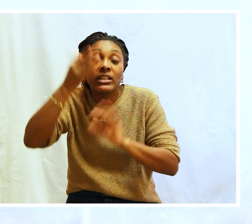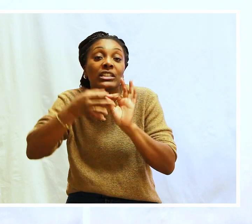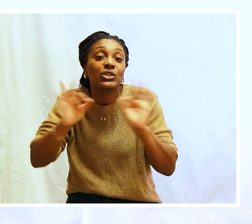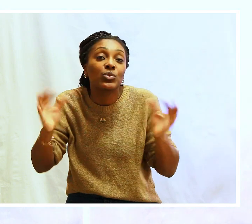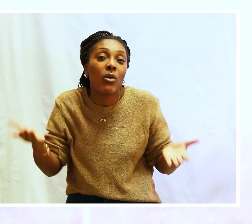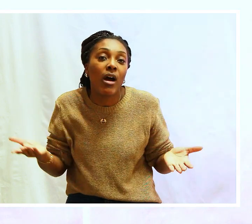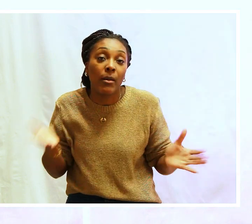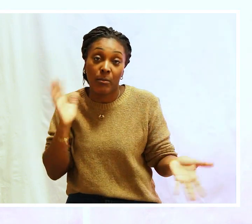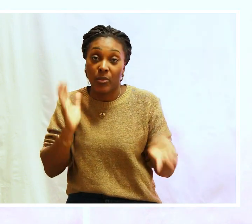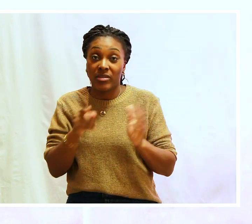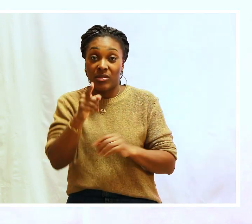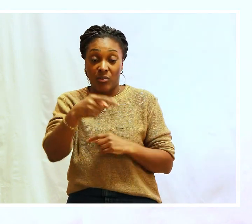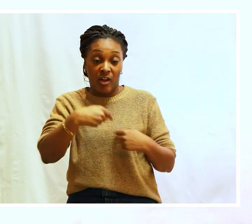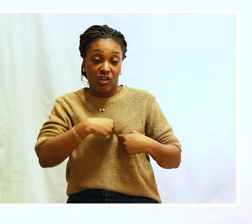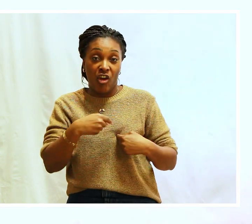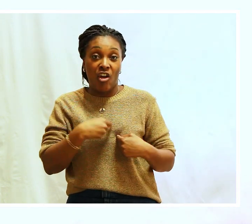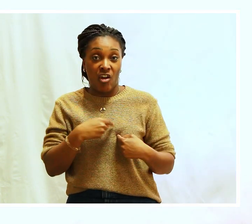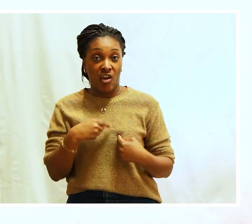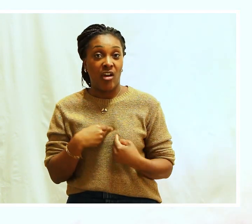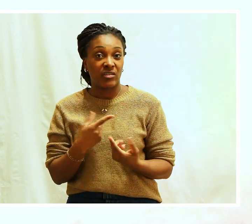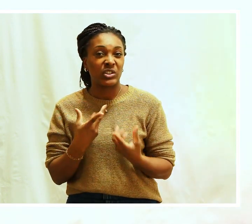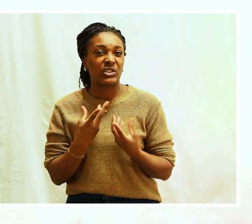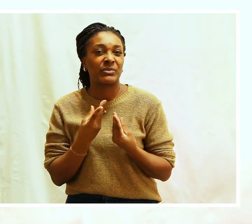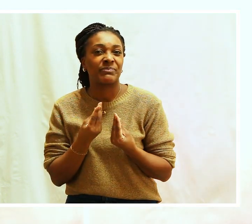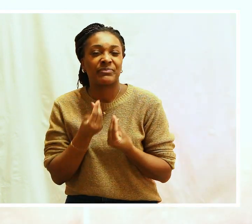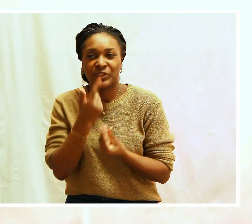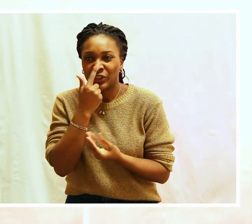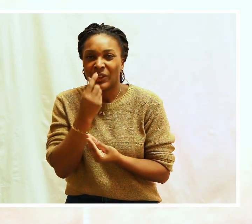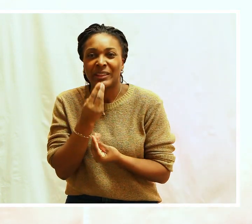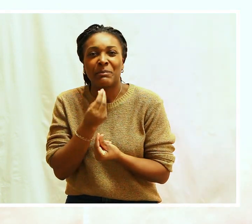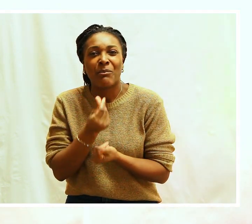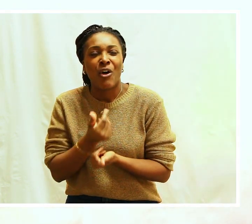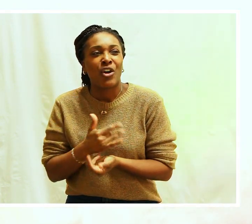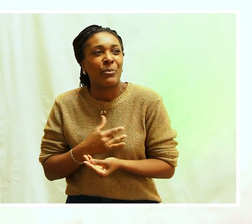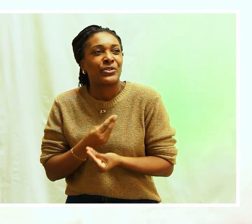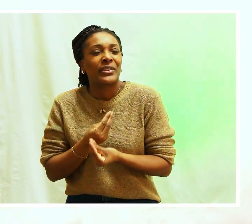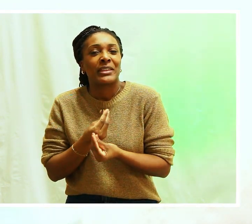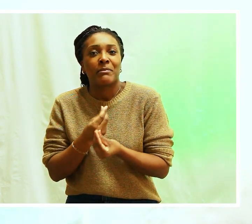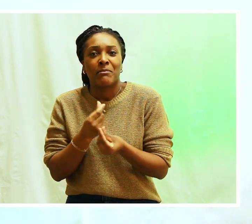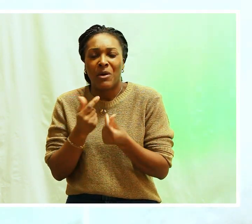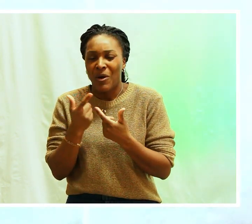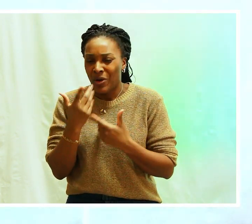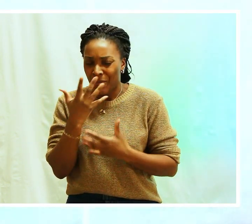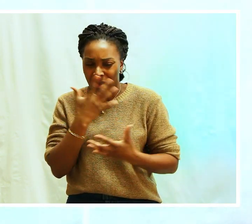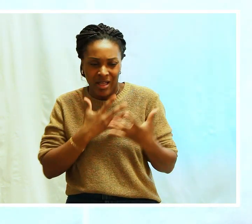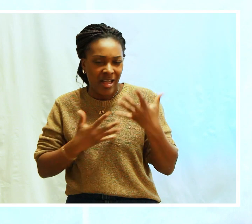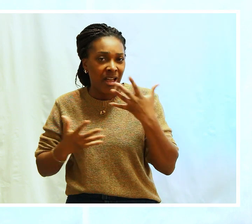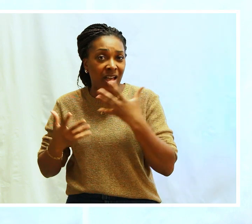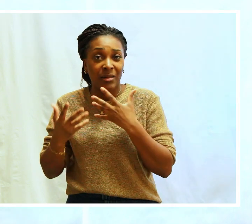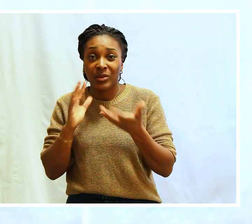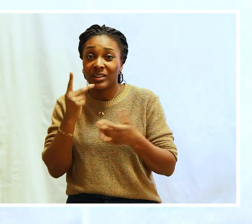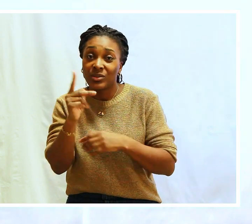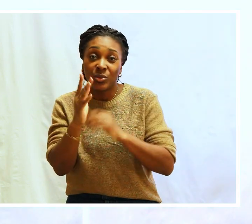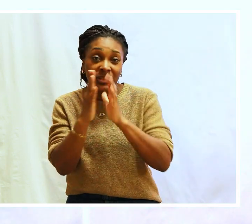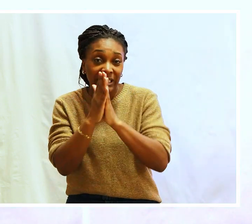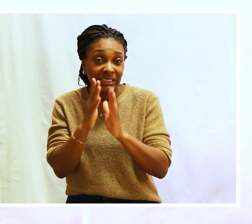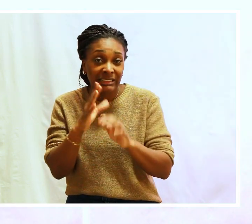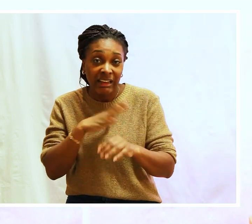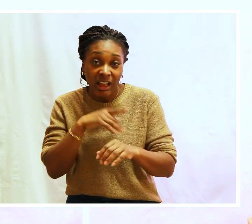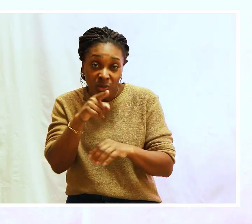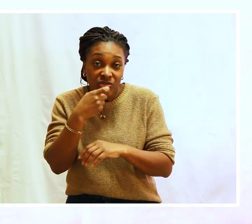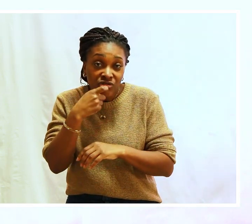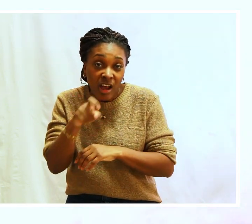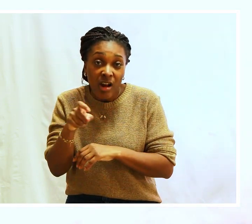sentiments qui sont en train de s'entrecroiser, de se choquer dans ton cœur. Peut-être même dans ton église, tu vis une jalousie